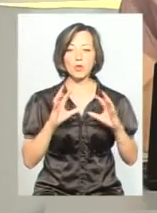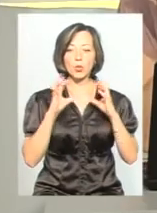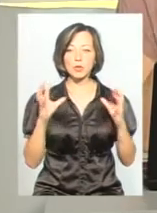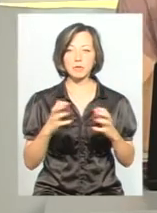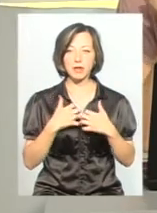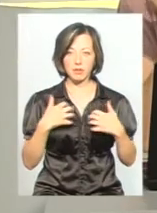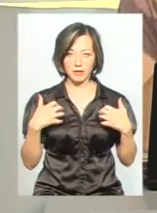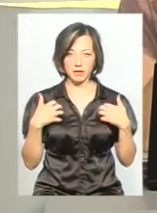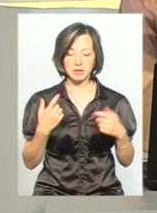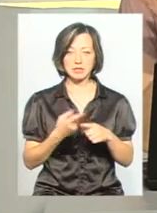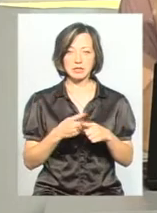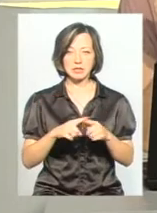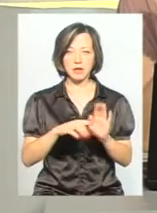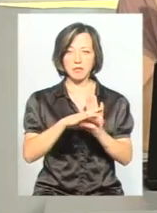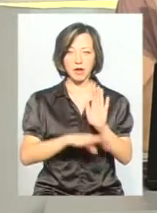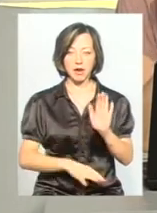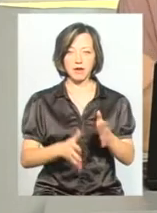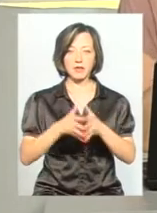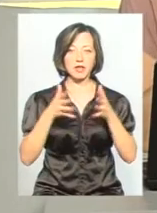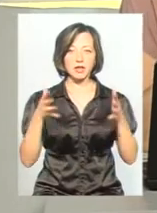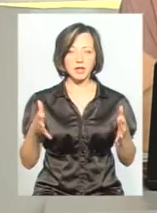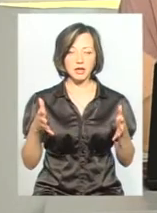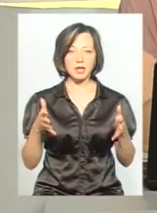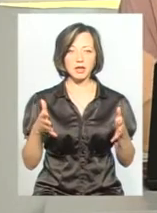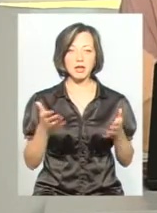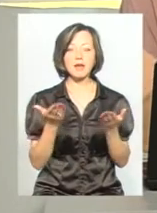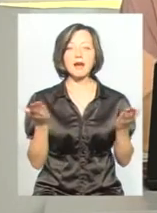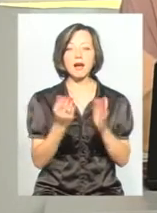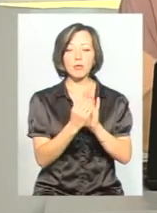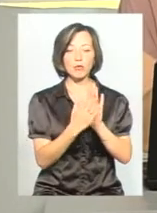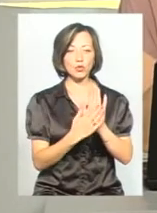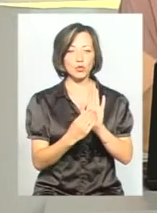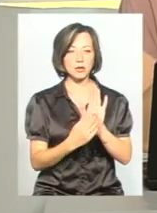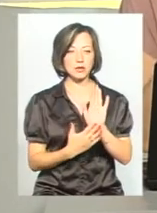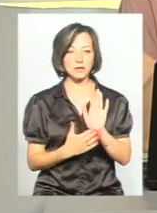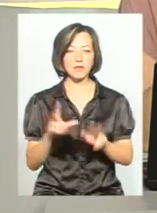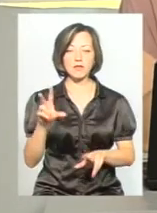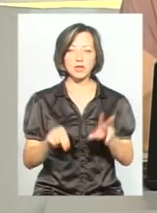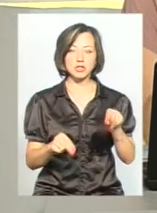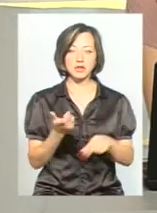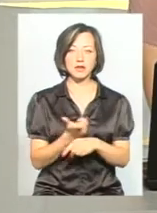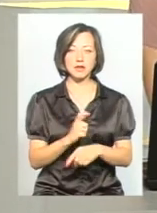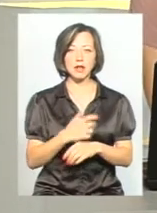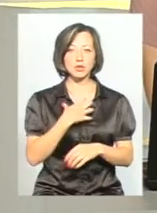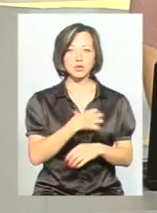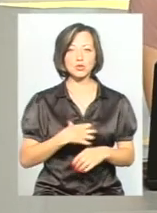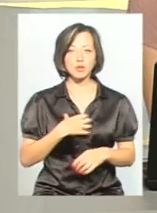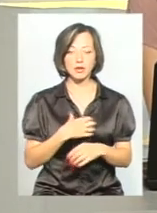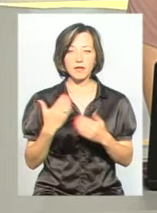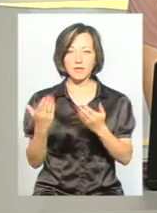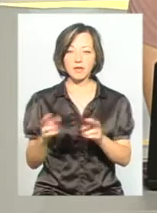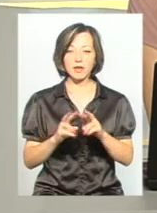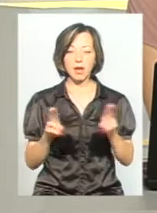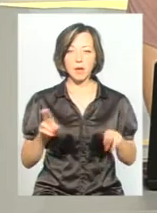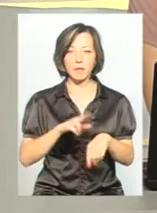він цей перелік досить чималий. От які із пунктів ви вважаєте найсуттєвішими? Ви, пане Романе, як